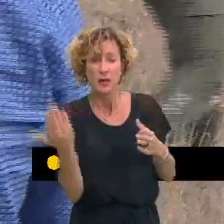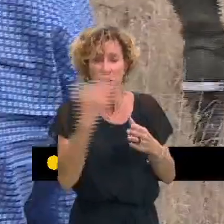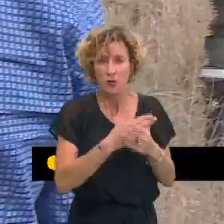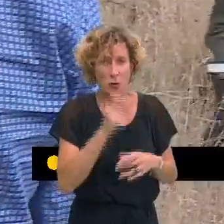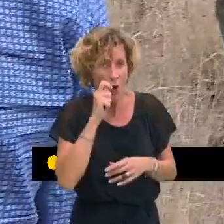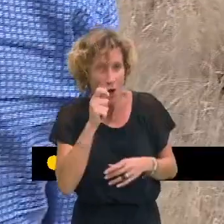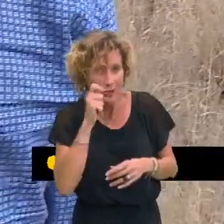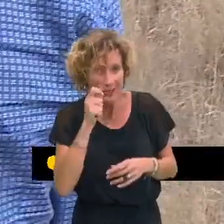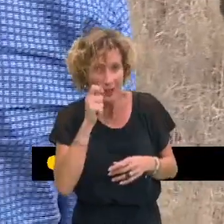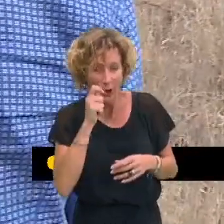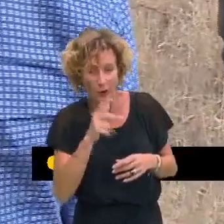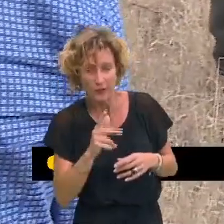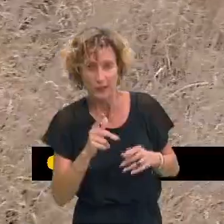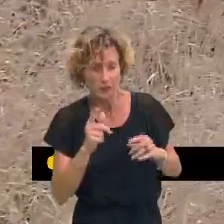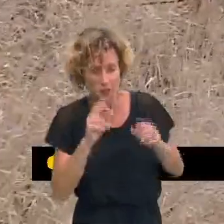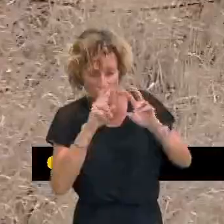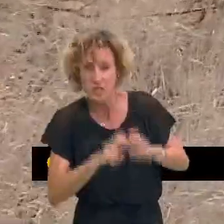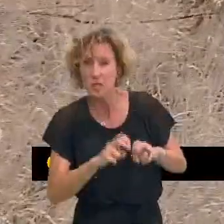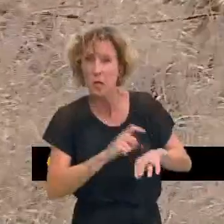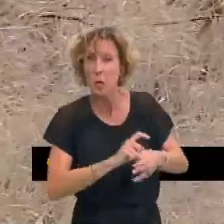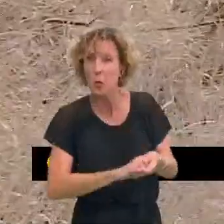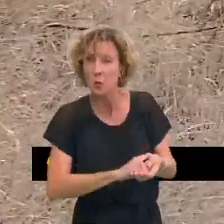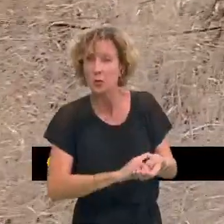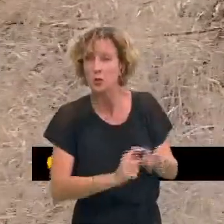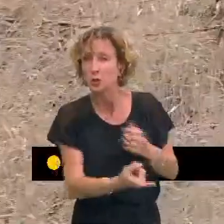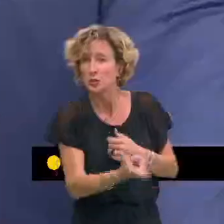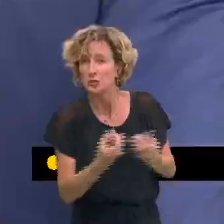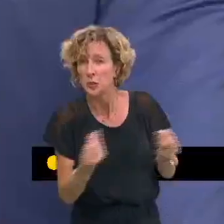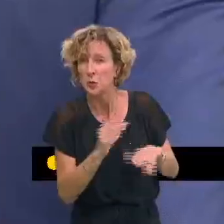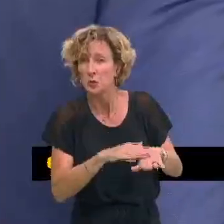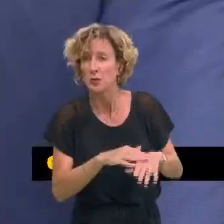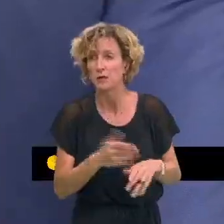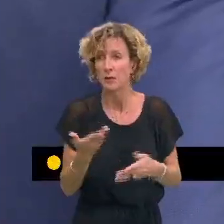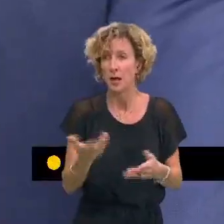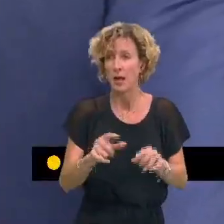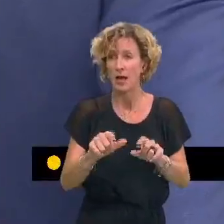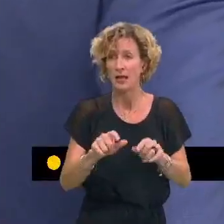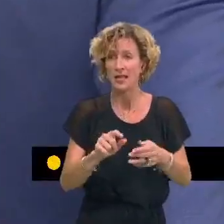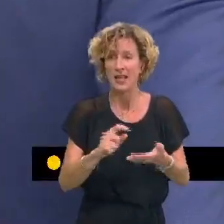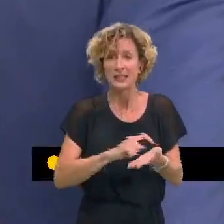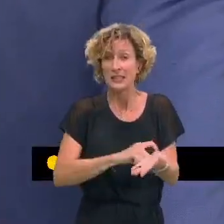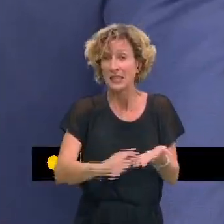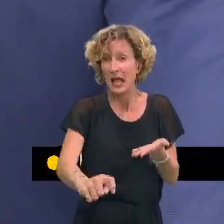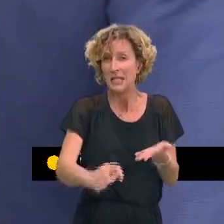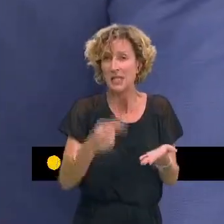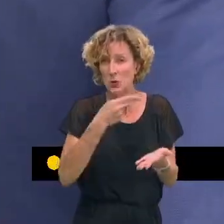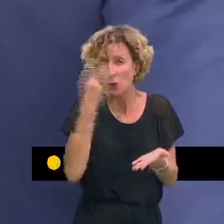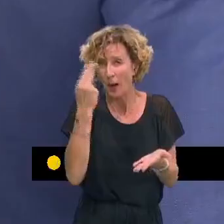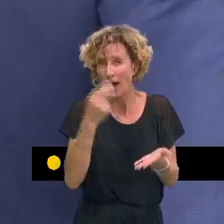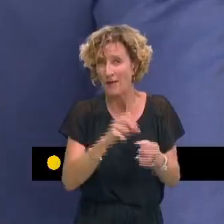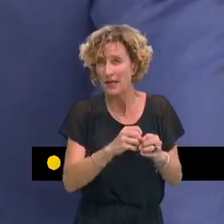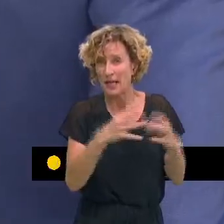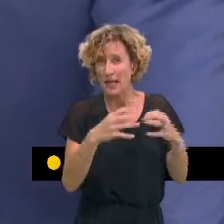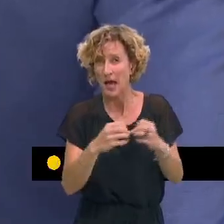enquêteurs apportent leurs compétences. Le but est de trouver les causes des incendies. Là, on a une trace de carbonisation avec des éclatements,